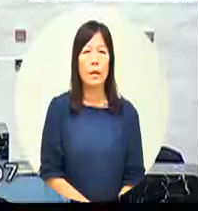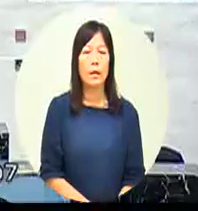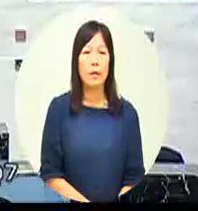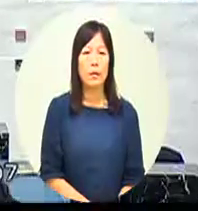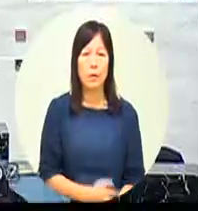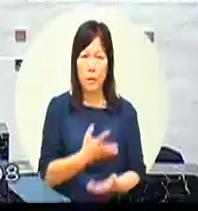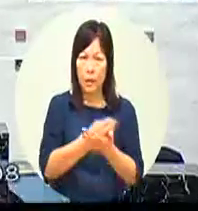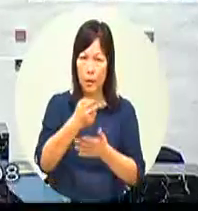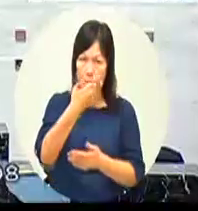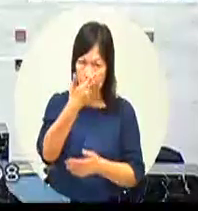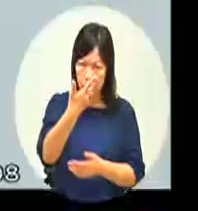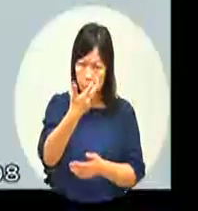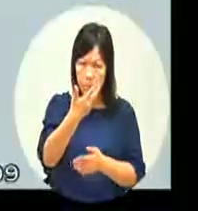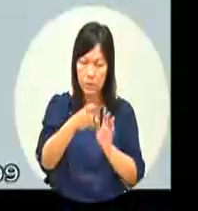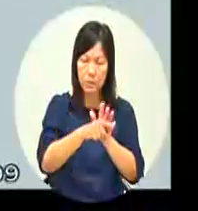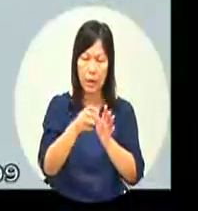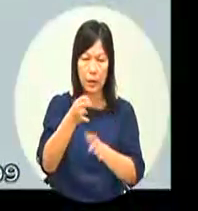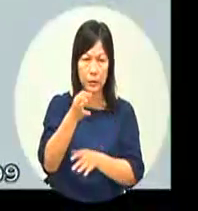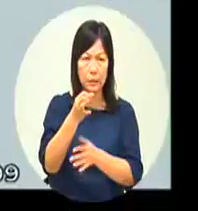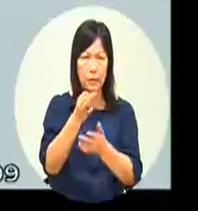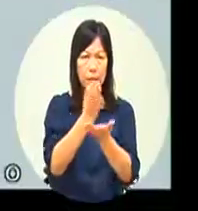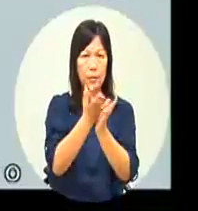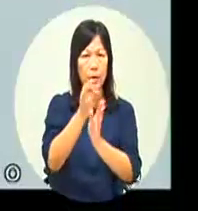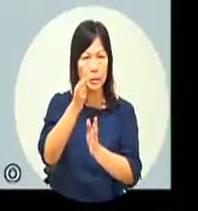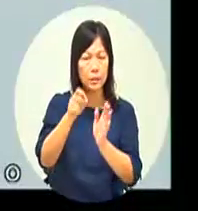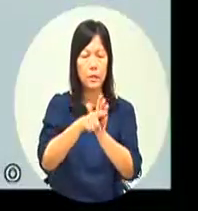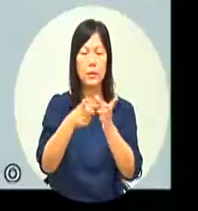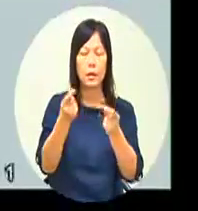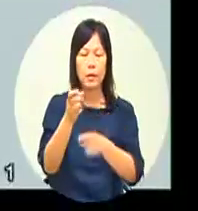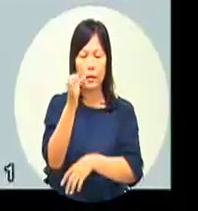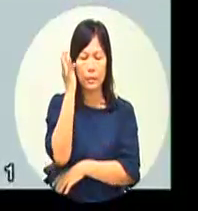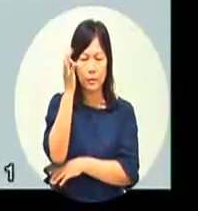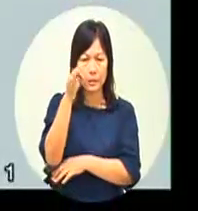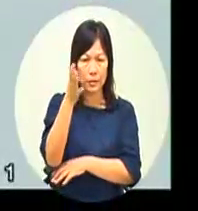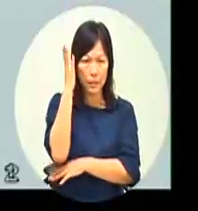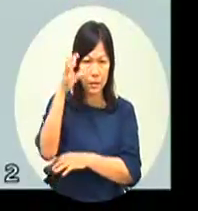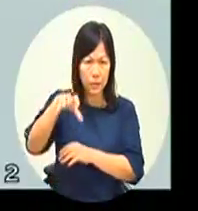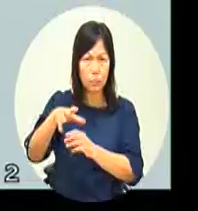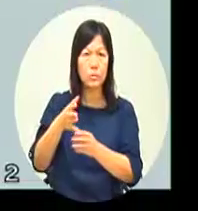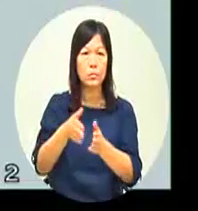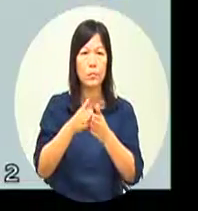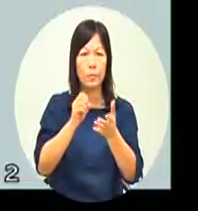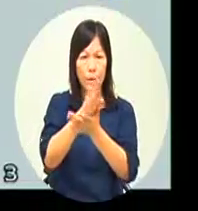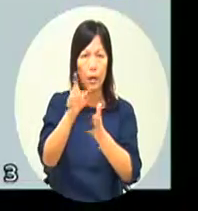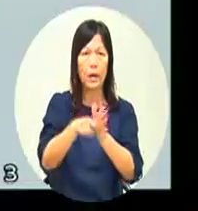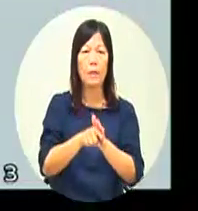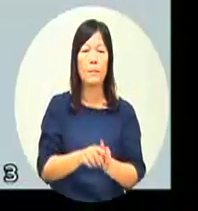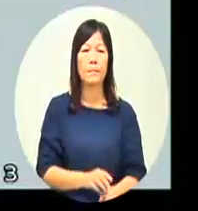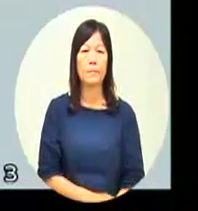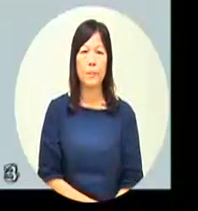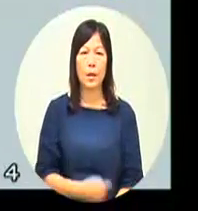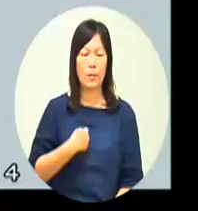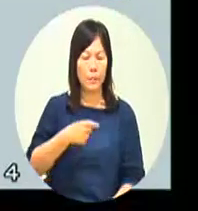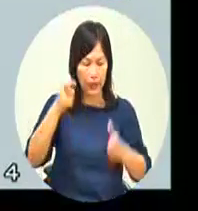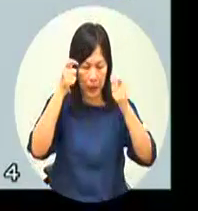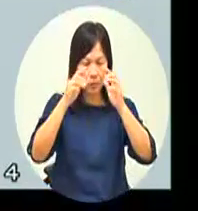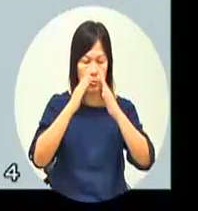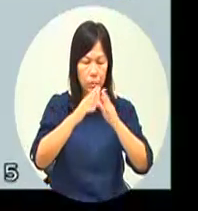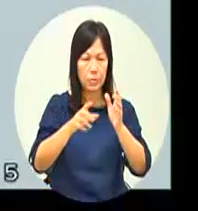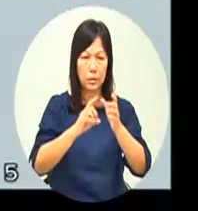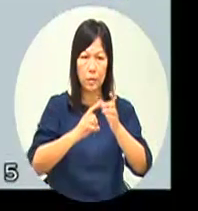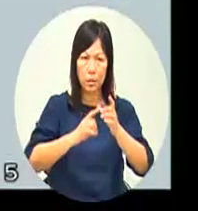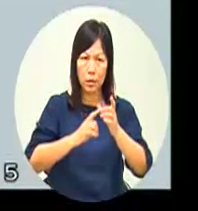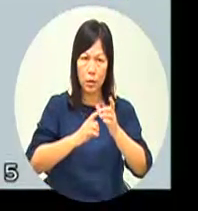案号七，类别财经，报告机关高雄市政府财政局，案由本市陆竹区竹篮